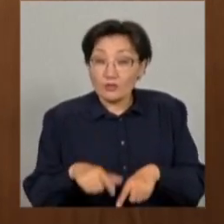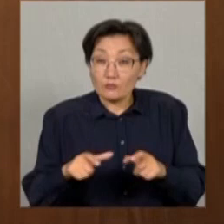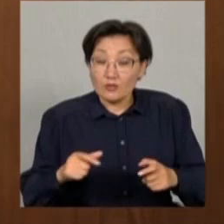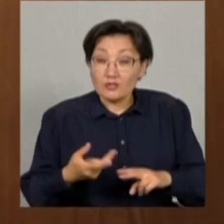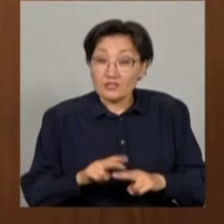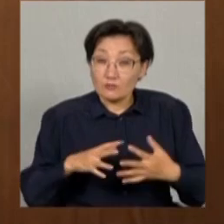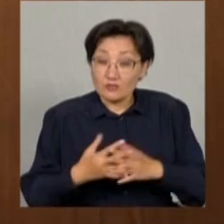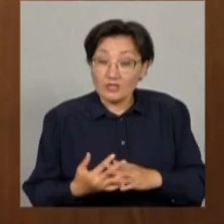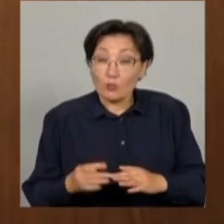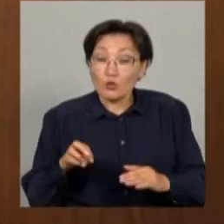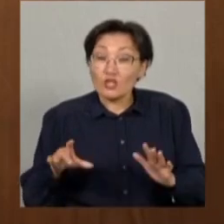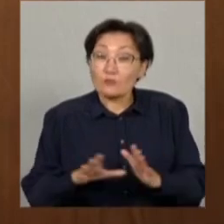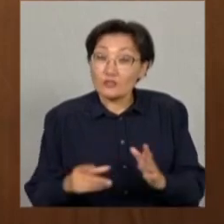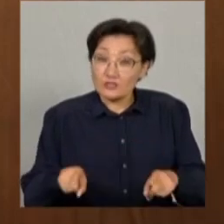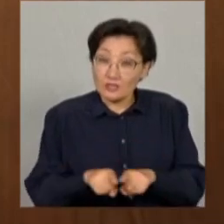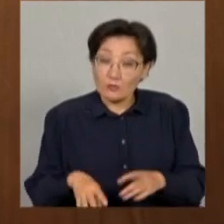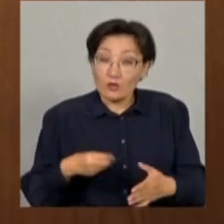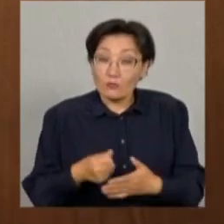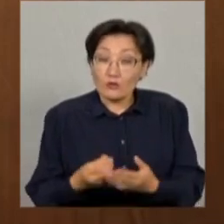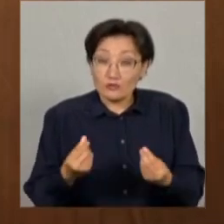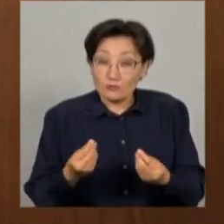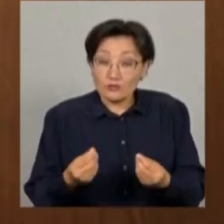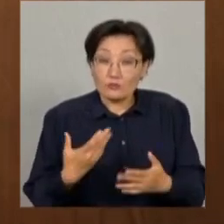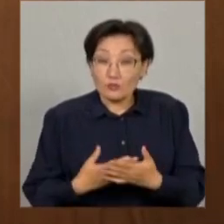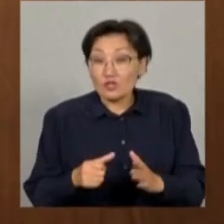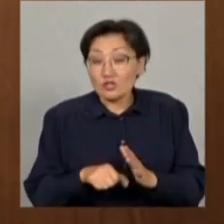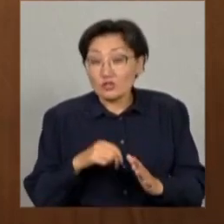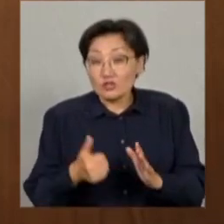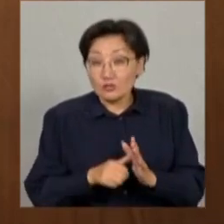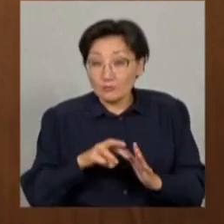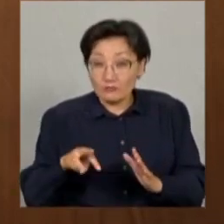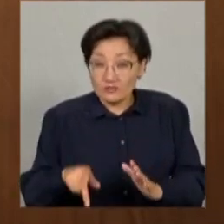сел от энергоснабжения, а также возмещению ущерба в сумме почти 16 миллионов тенге.